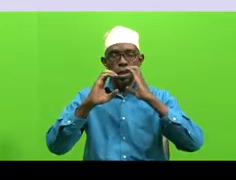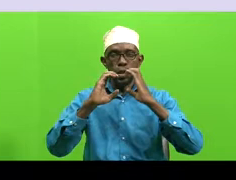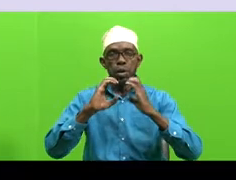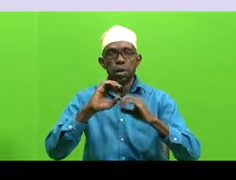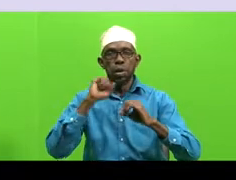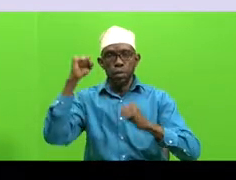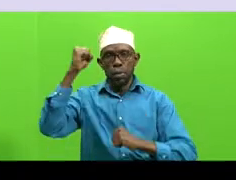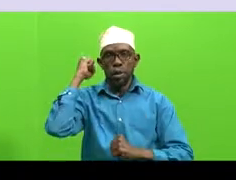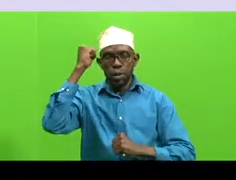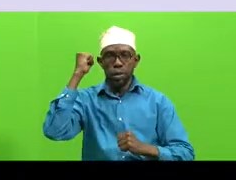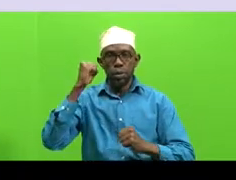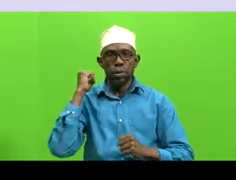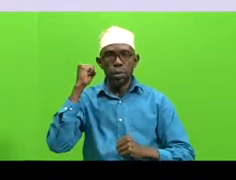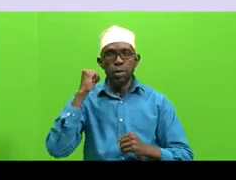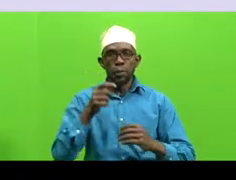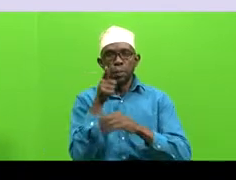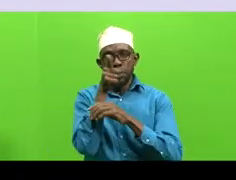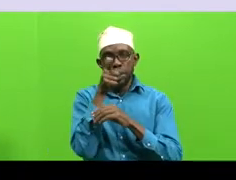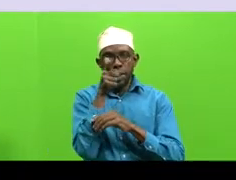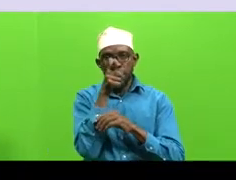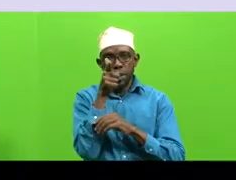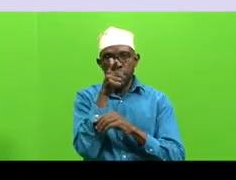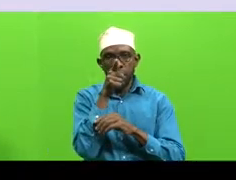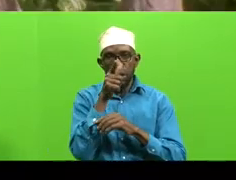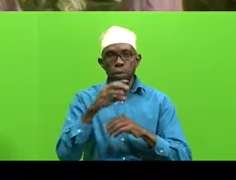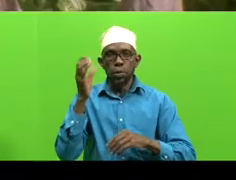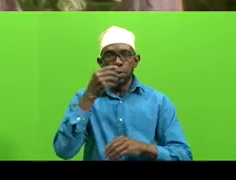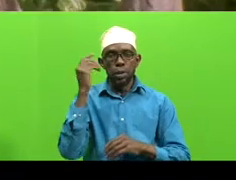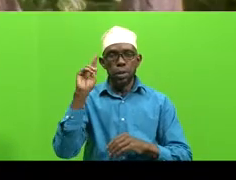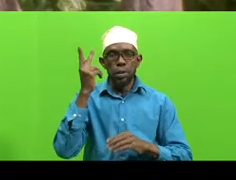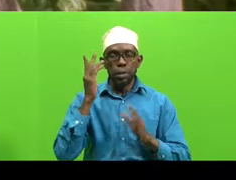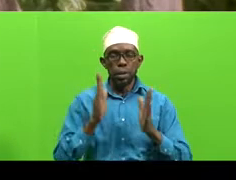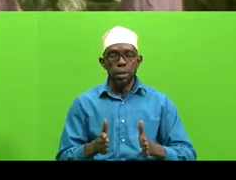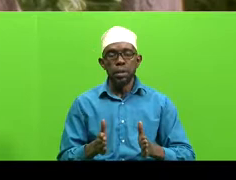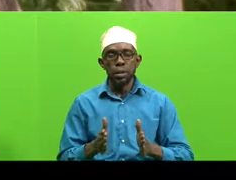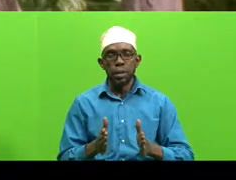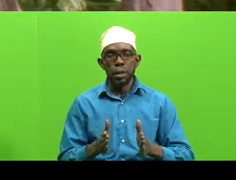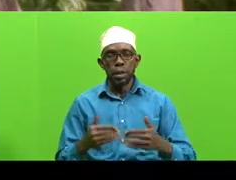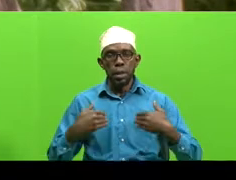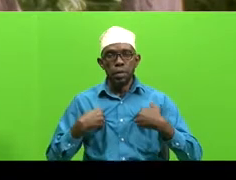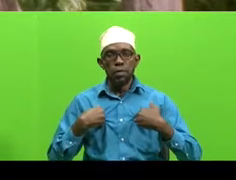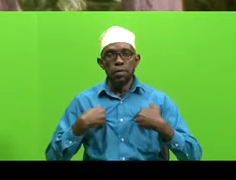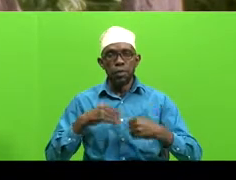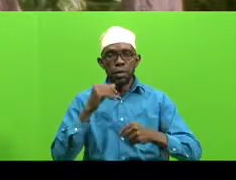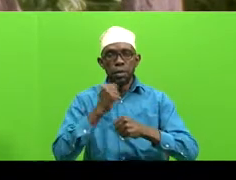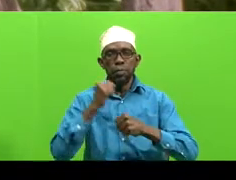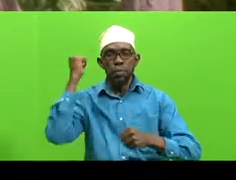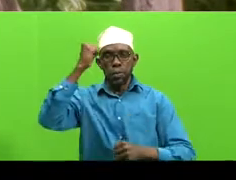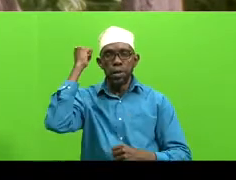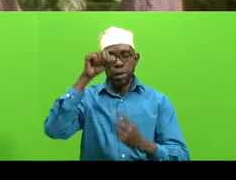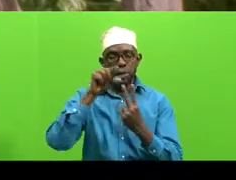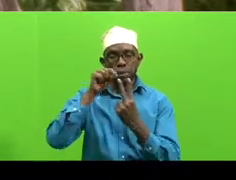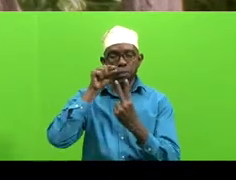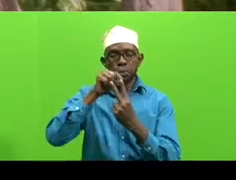political campaigners, media, as well as the citizens. Wacha niseme kwamba kunapokuwa na shughuli kubwa kama uchaguzi,